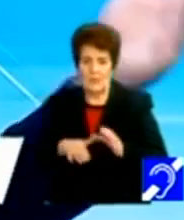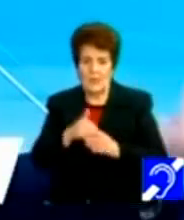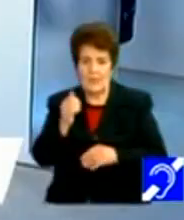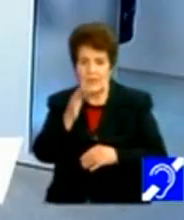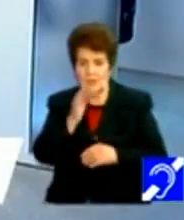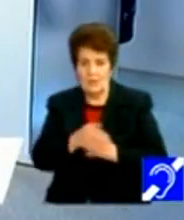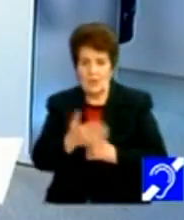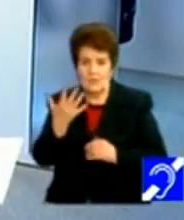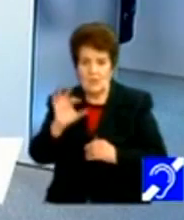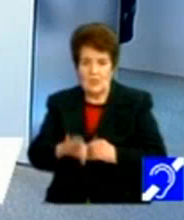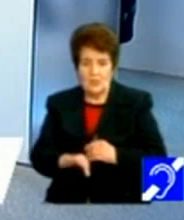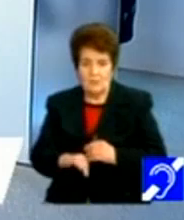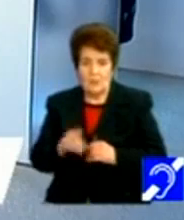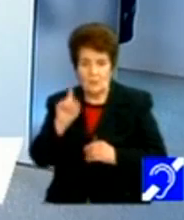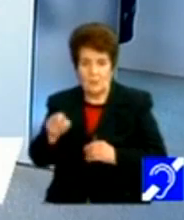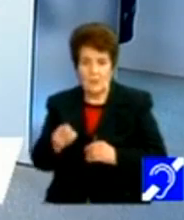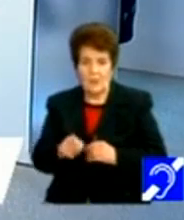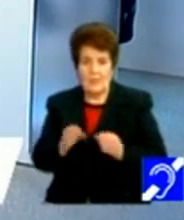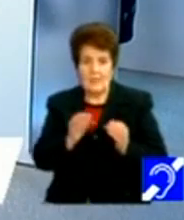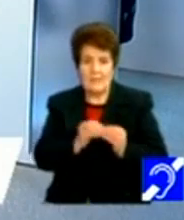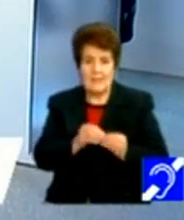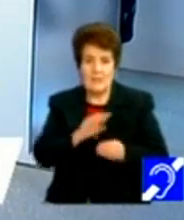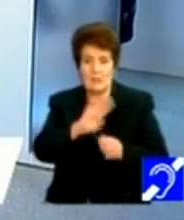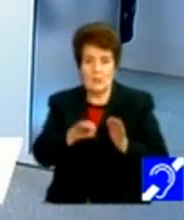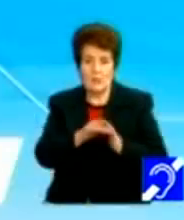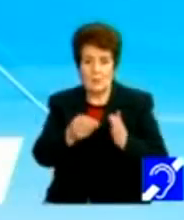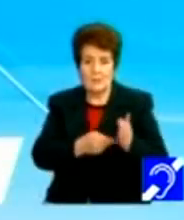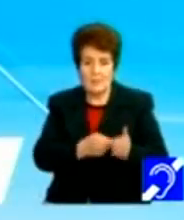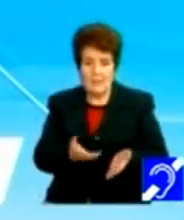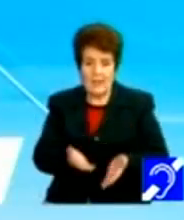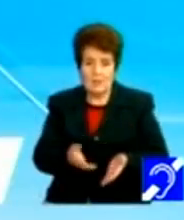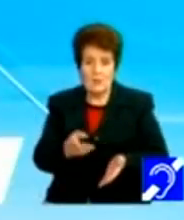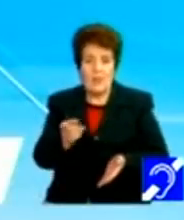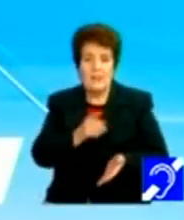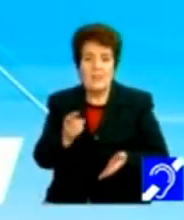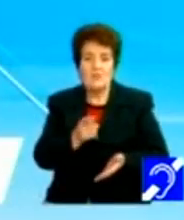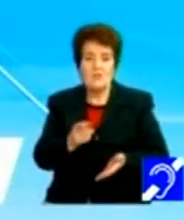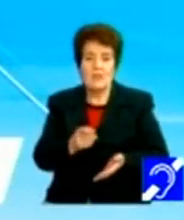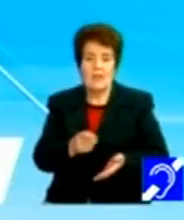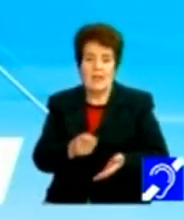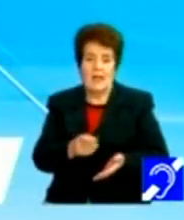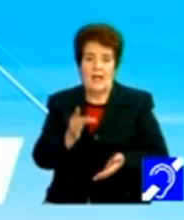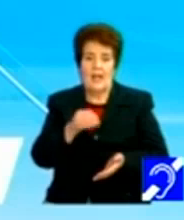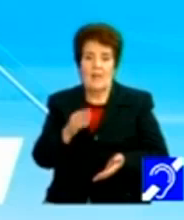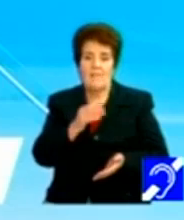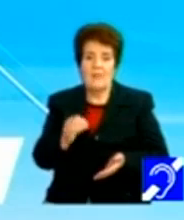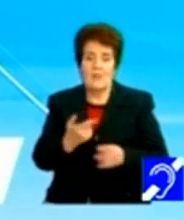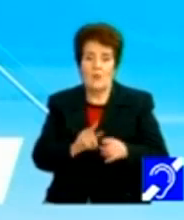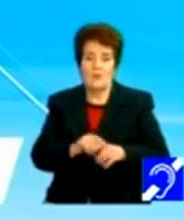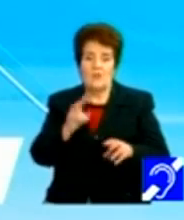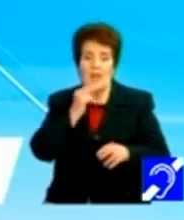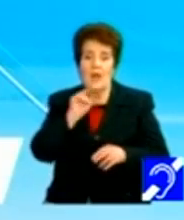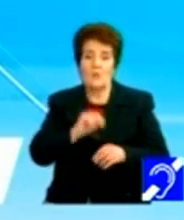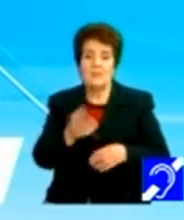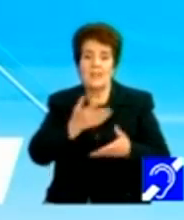Chișinău. 5% pentru dumnealui, 10% pentru subsemnatul. De ce revine cu aceleași slogane, cu aceleași acuzații